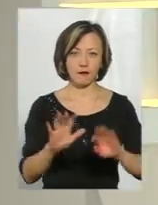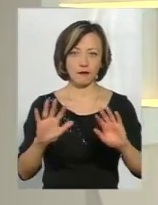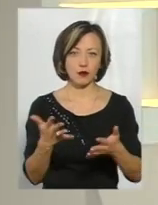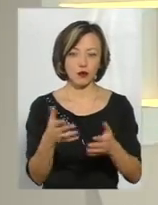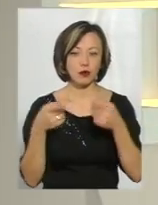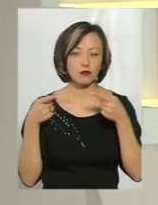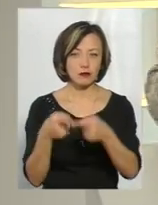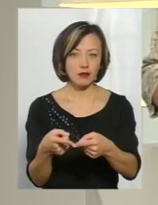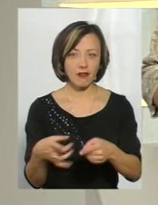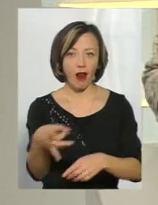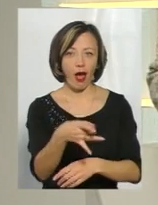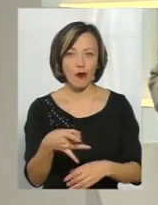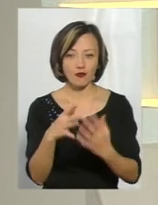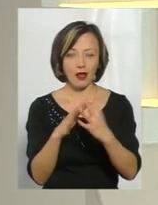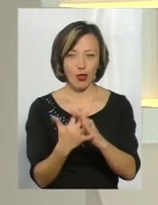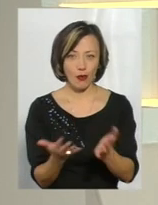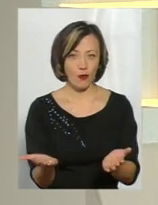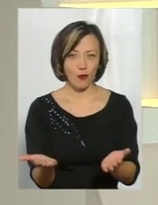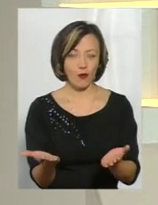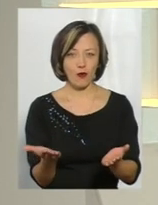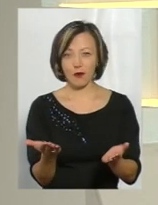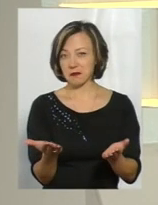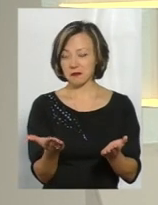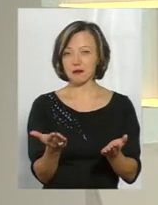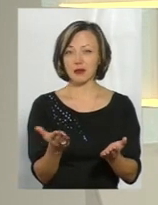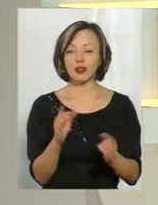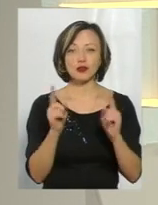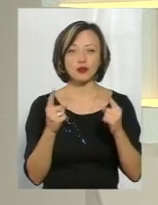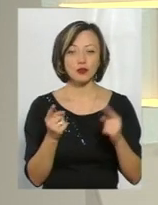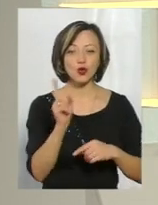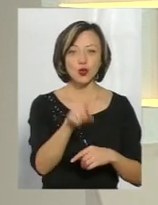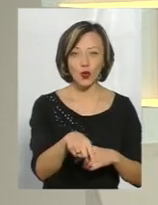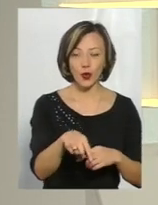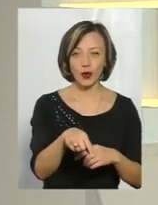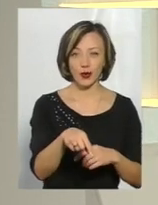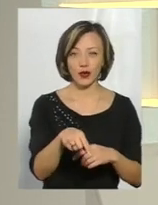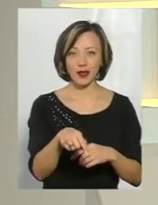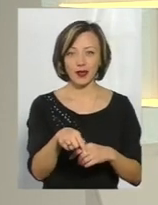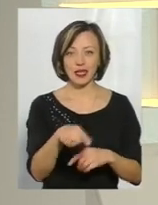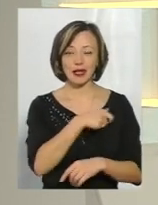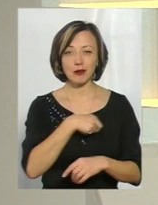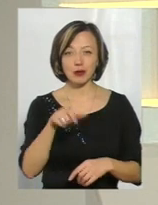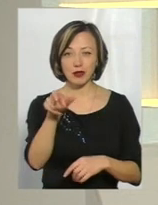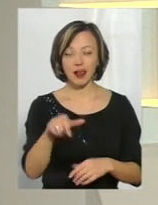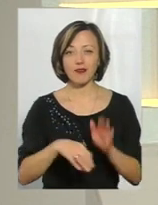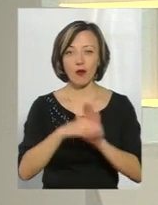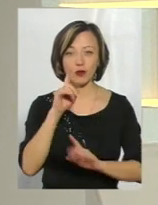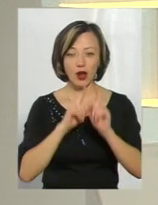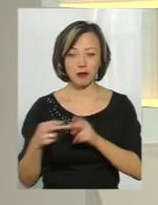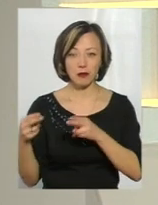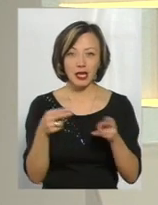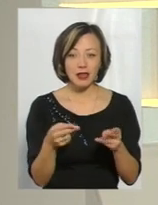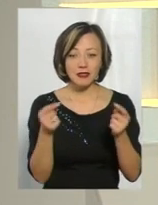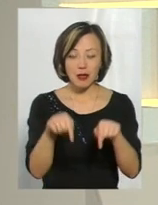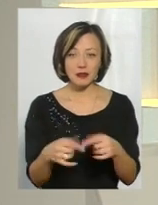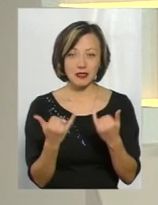у глибинку, та, або навіть не в Хмельницький. В село, так? Та, в село. І саме чому той депутат Верховної Ради приїхав